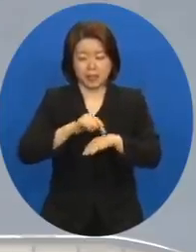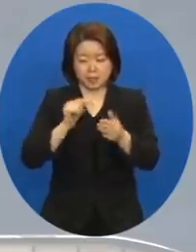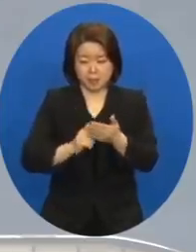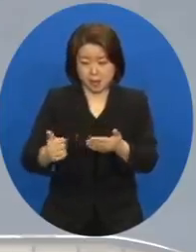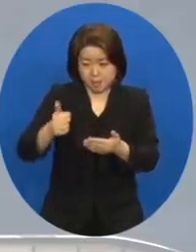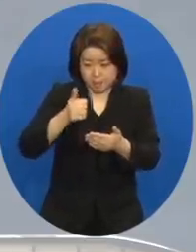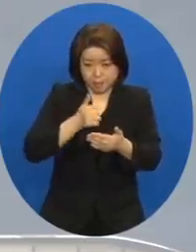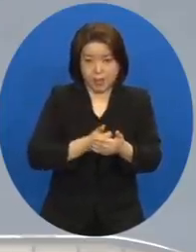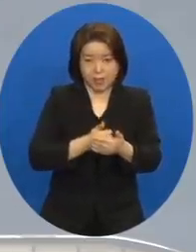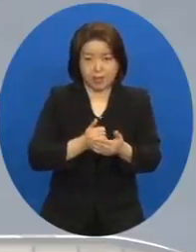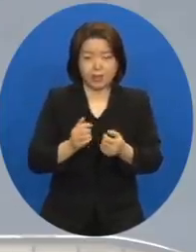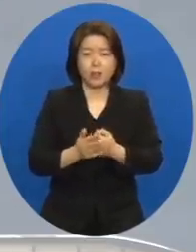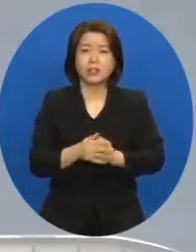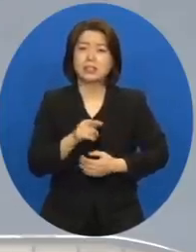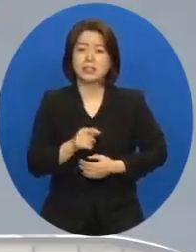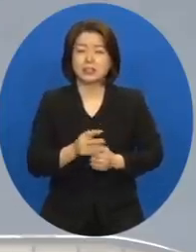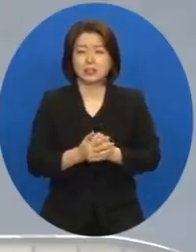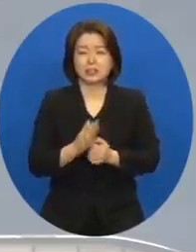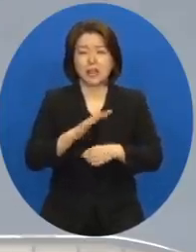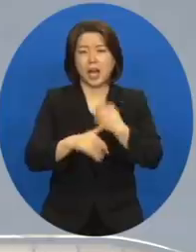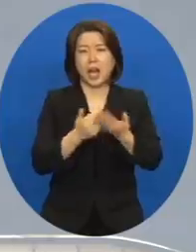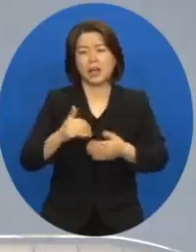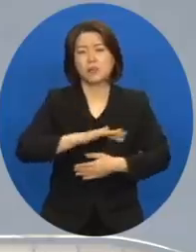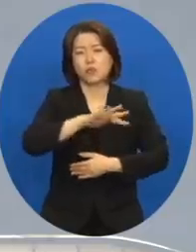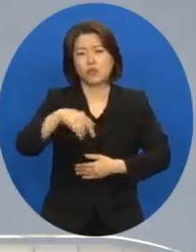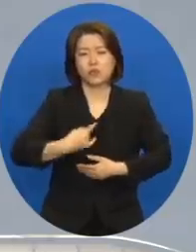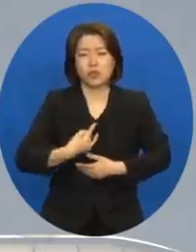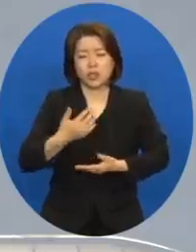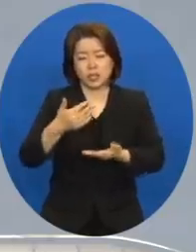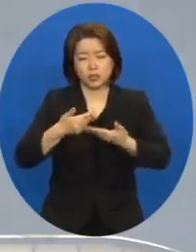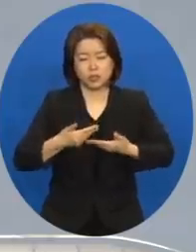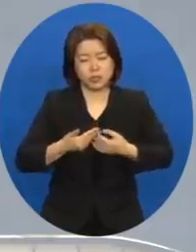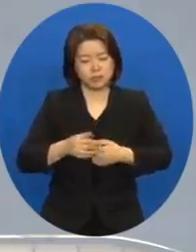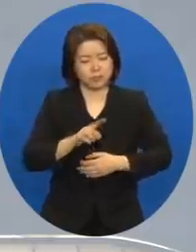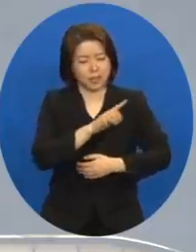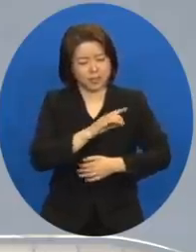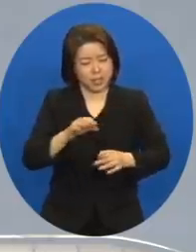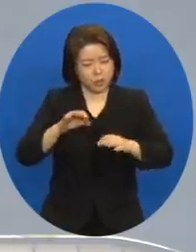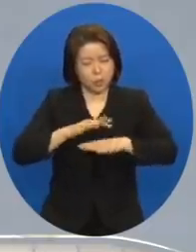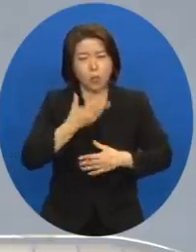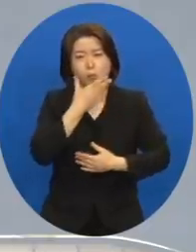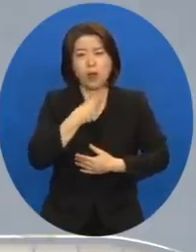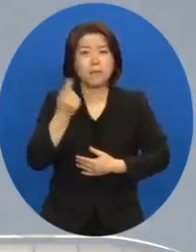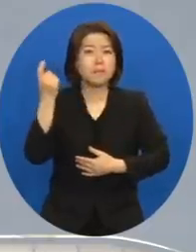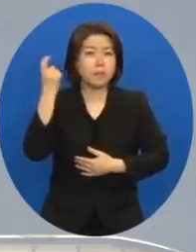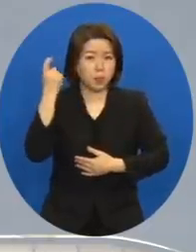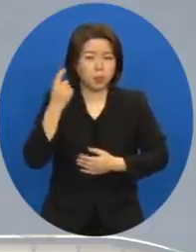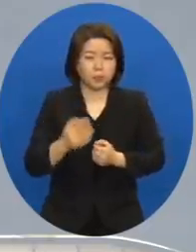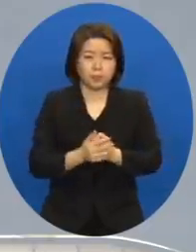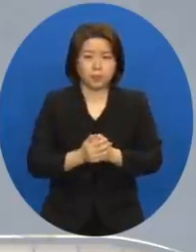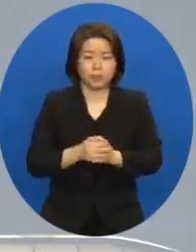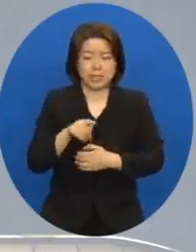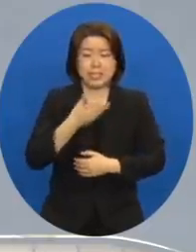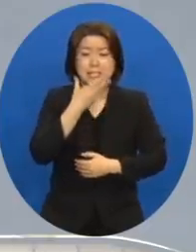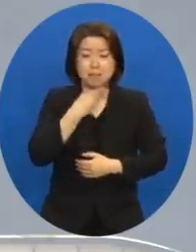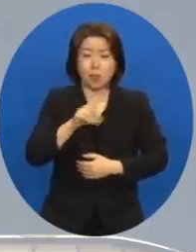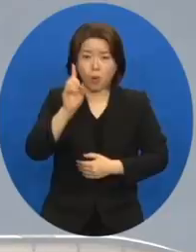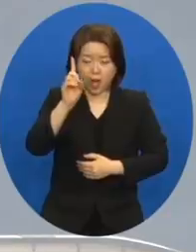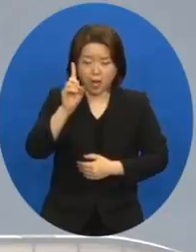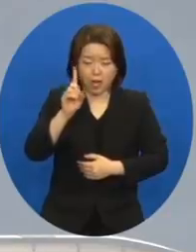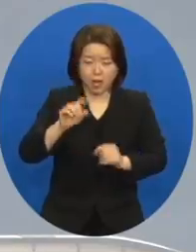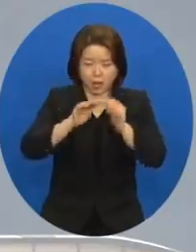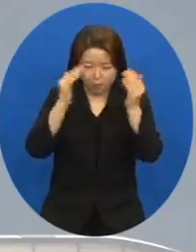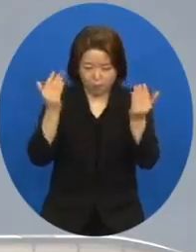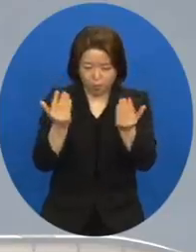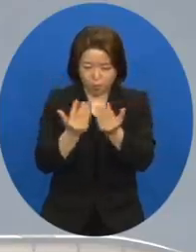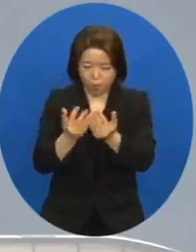하시는것 이것이 하나님이 우리에게 주신 가장 놀라운 복입니다 이 보관함의 모든 보기 다